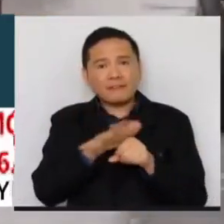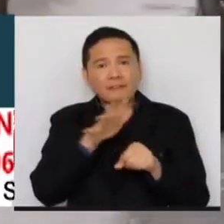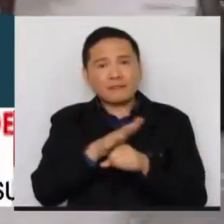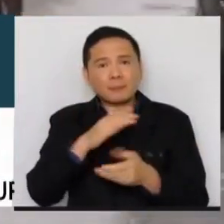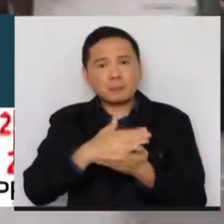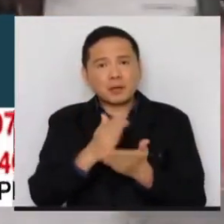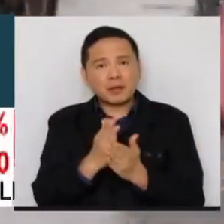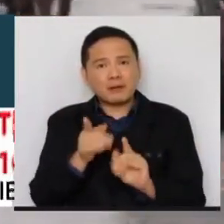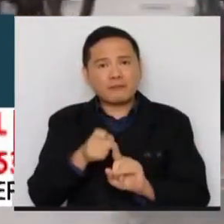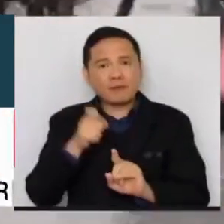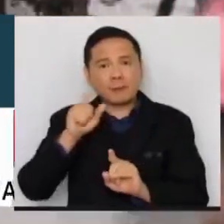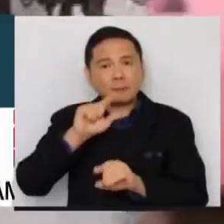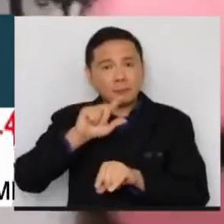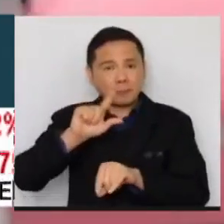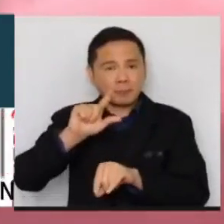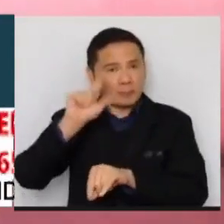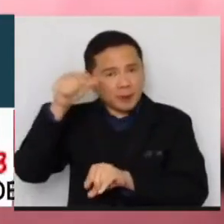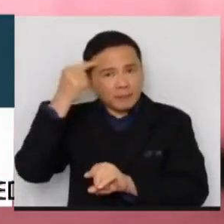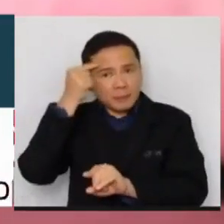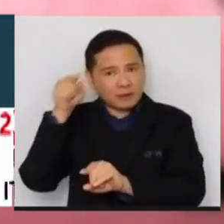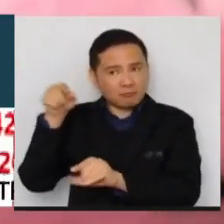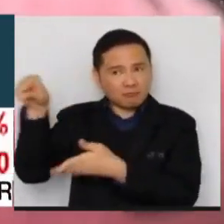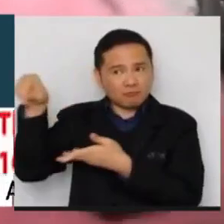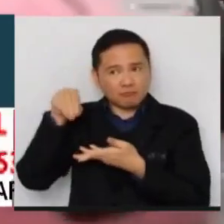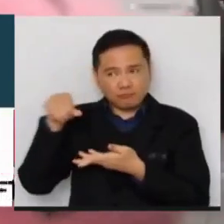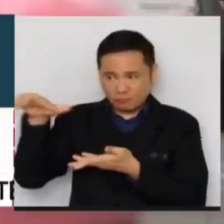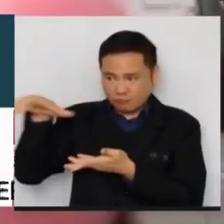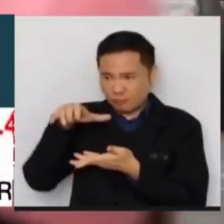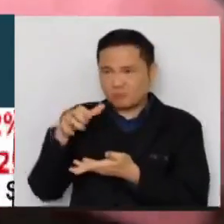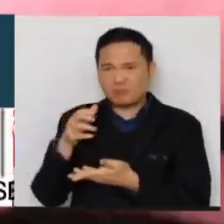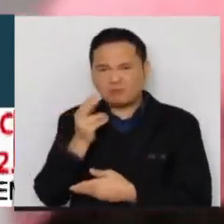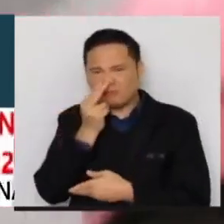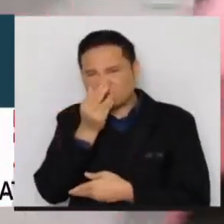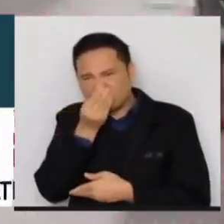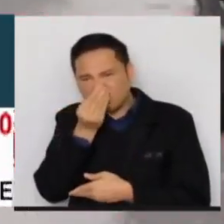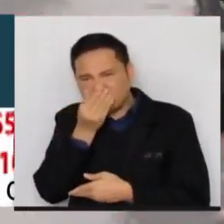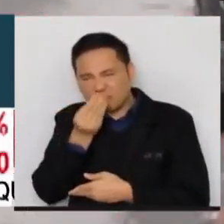national government na cash ayuda. So